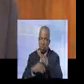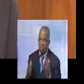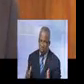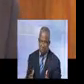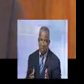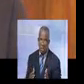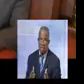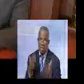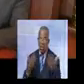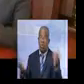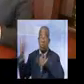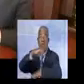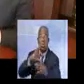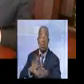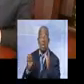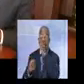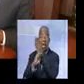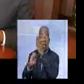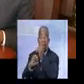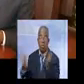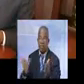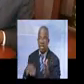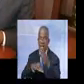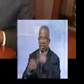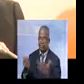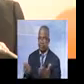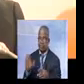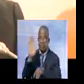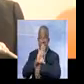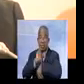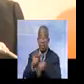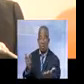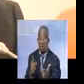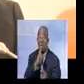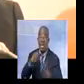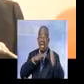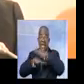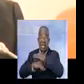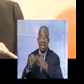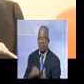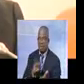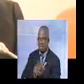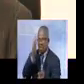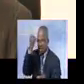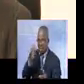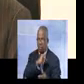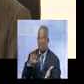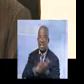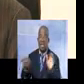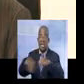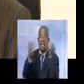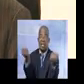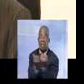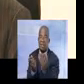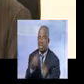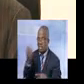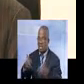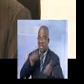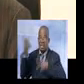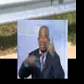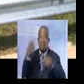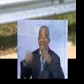relance économique. Le bilan au niveau africain est tout aussi satisfaisant. L'Association africaine des